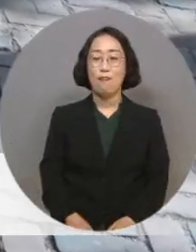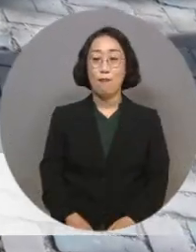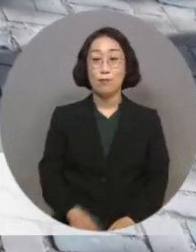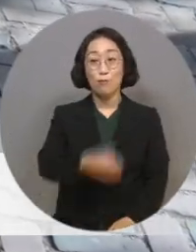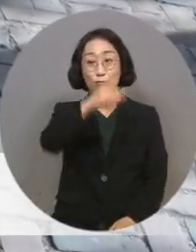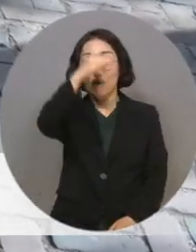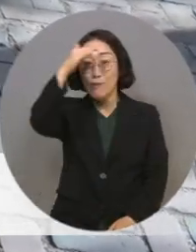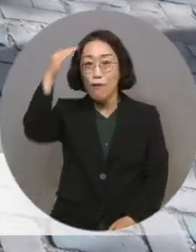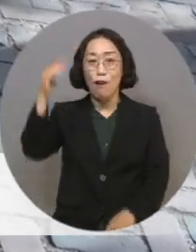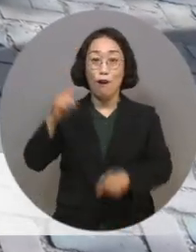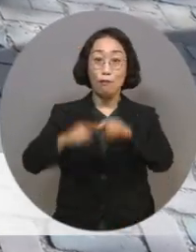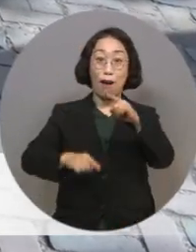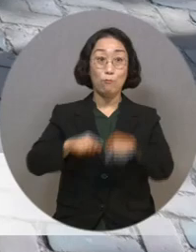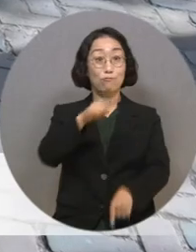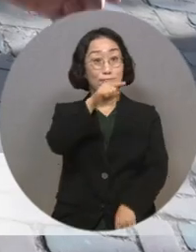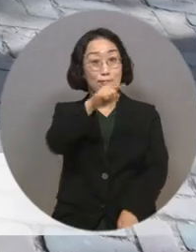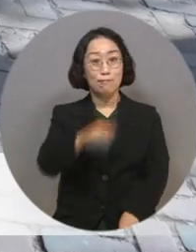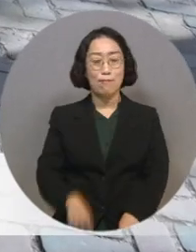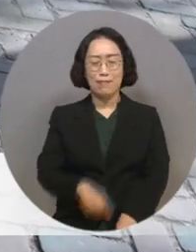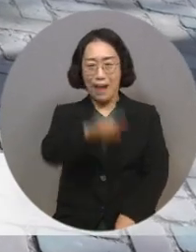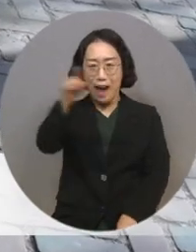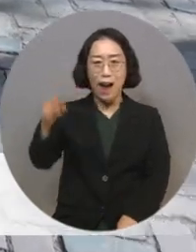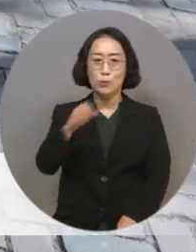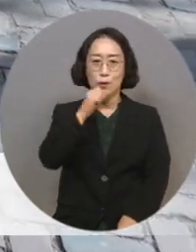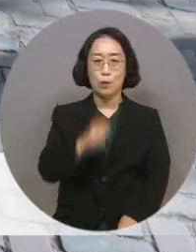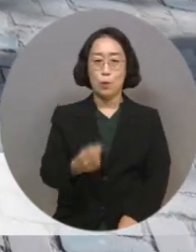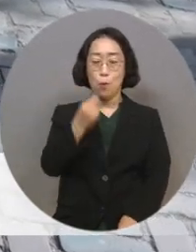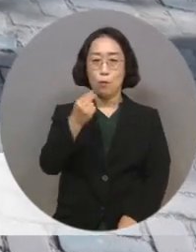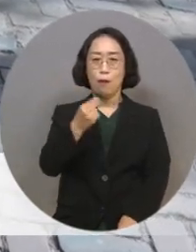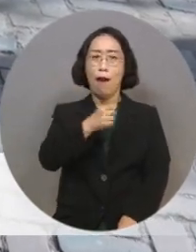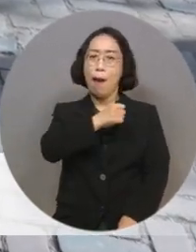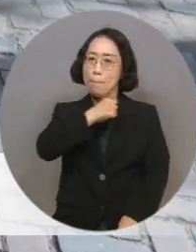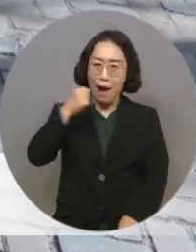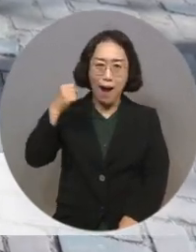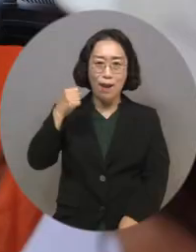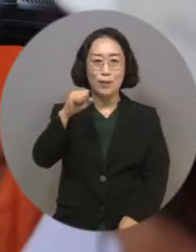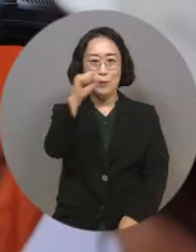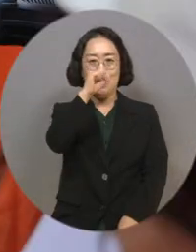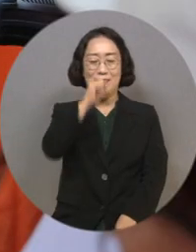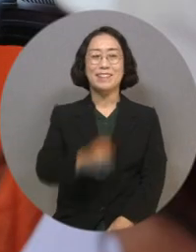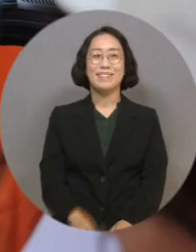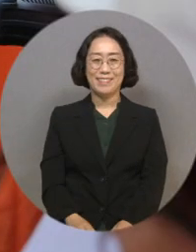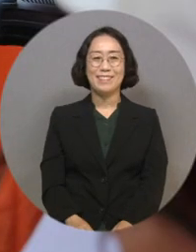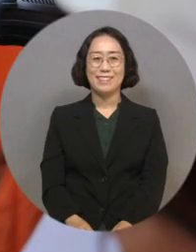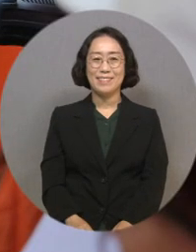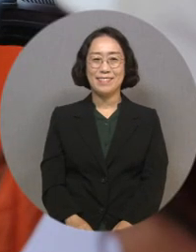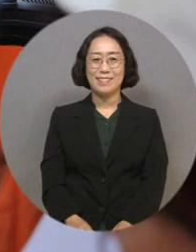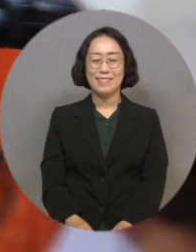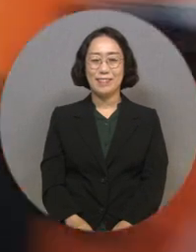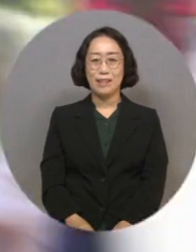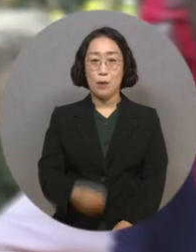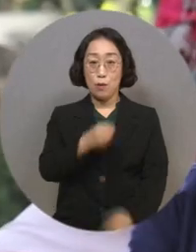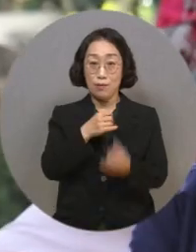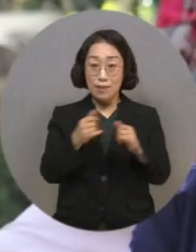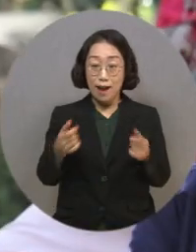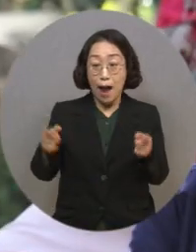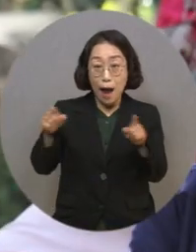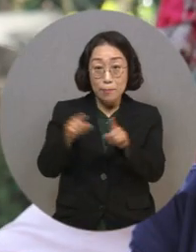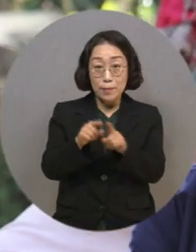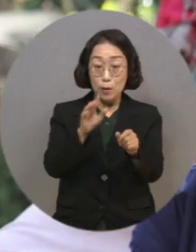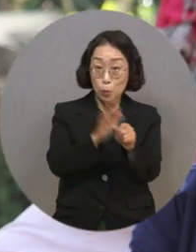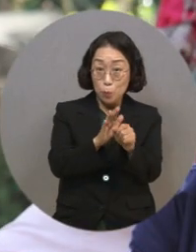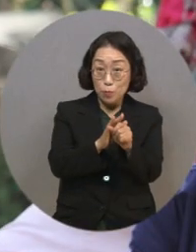와보니까 나무도 있고 풍경도 좋고 다 좋아요. 공기가 맛있는 게 좋고 이래요. 회원들은 활동 지원사들과 짝이